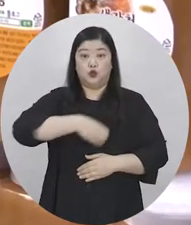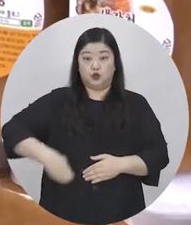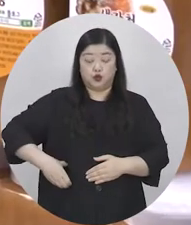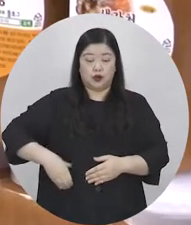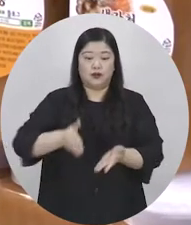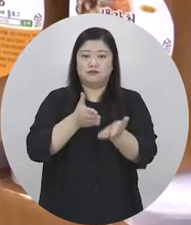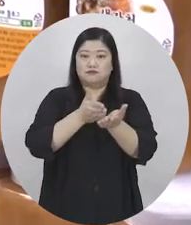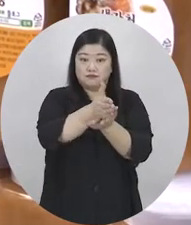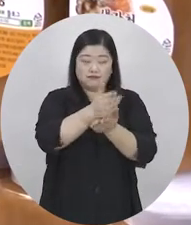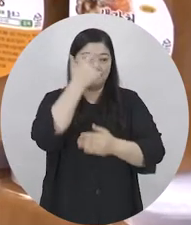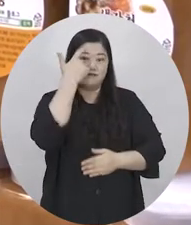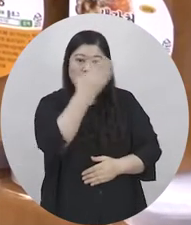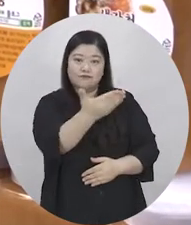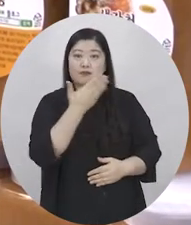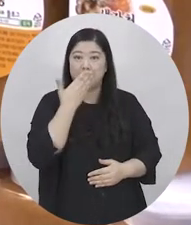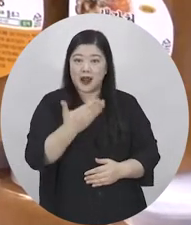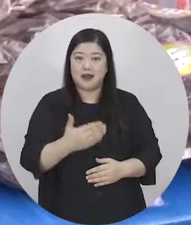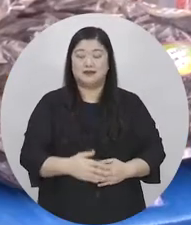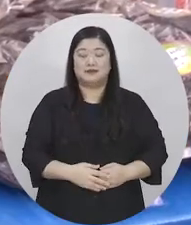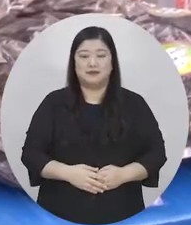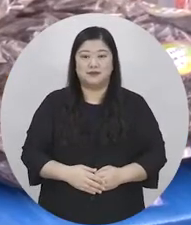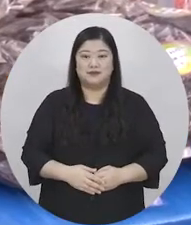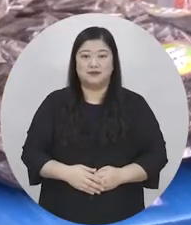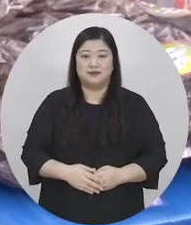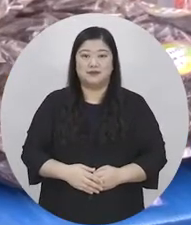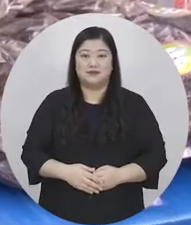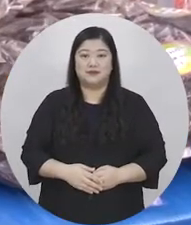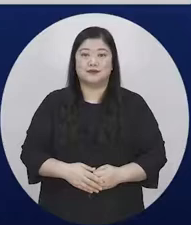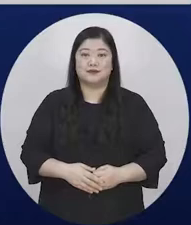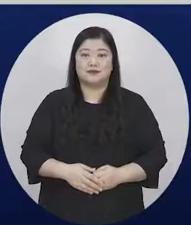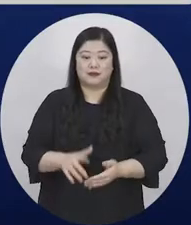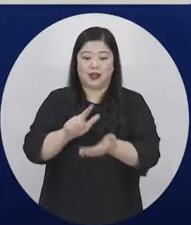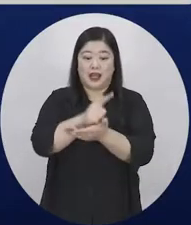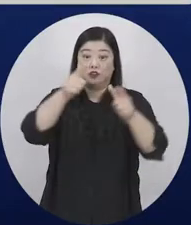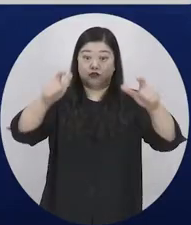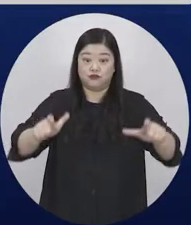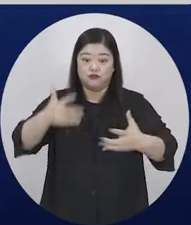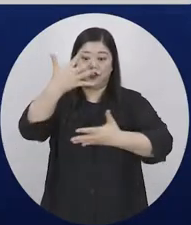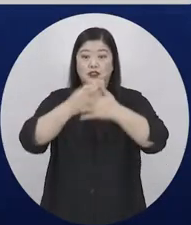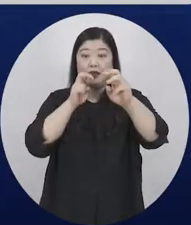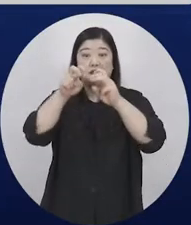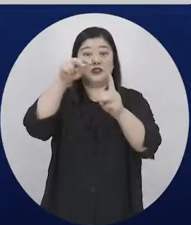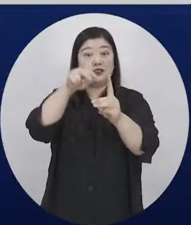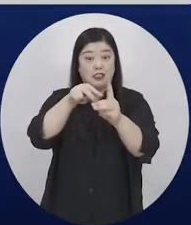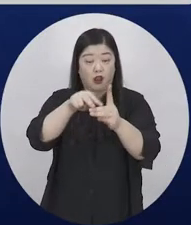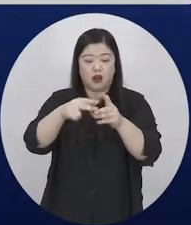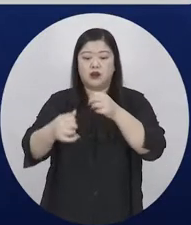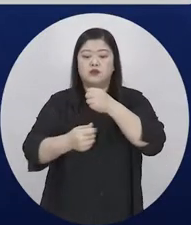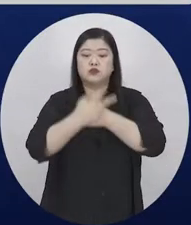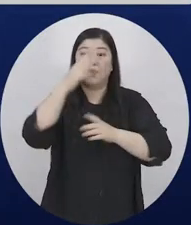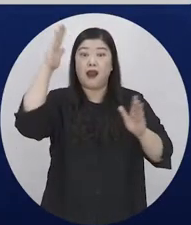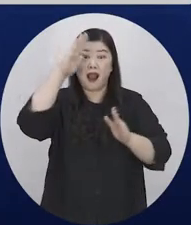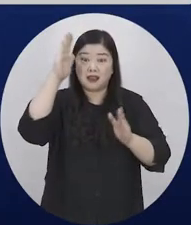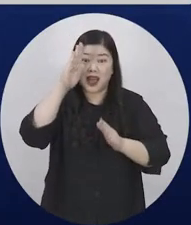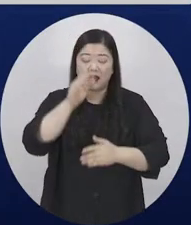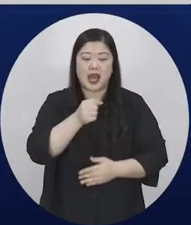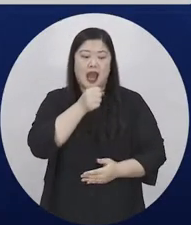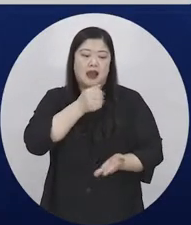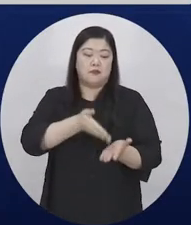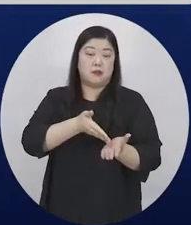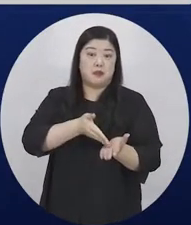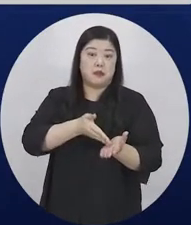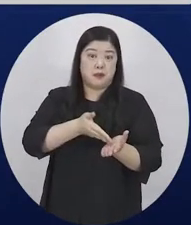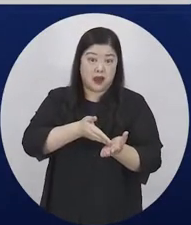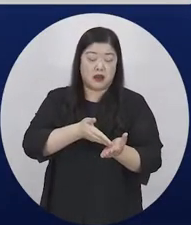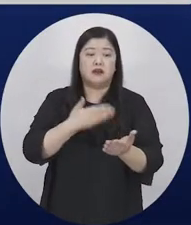사항은 강서구청 지역경제과로 문의하면 됩니다. 강서구 영상미디어센터에서 초등학생들을 위한